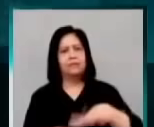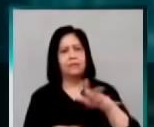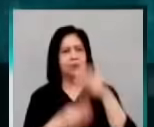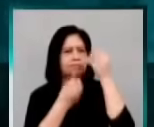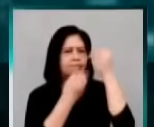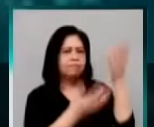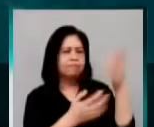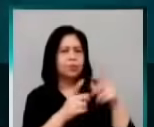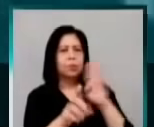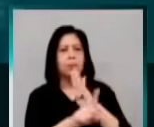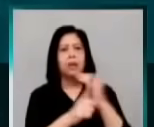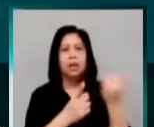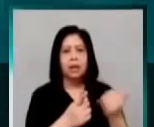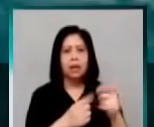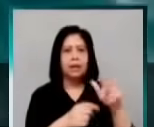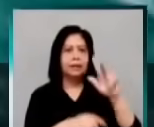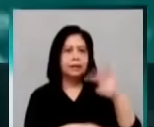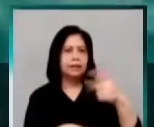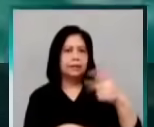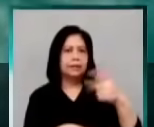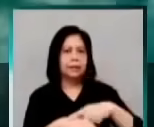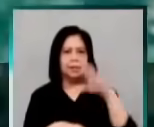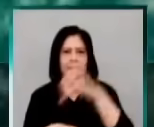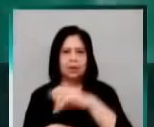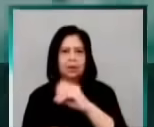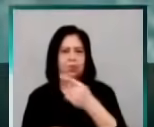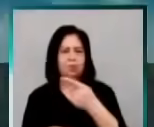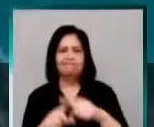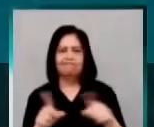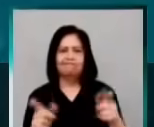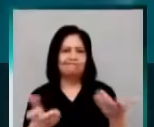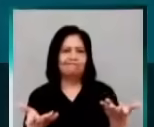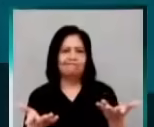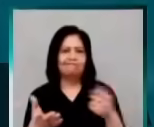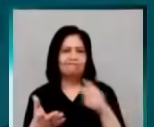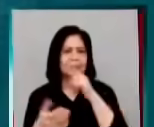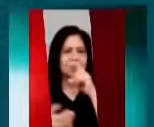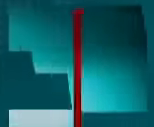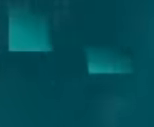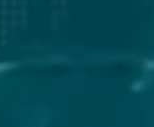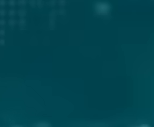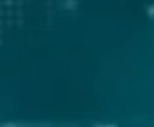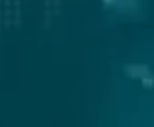barangay ang 3rd pag-atake pero hindi na raw inireport itong huli.